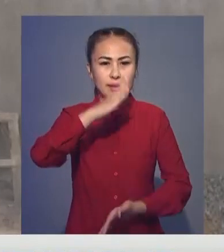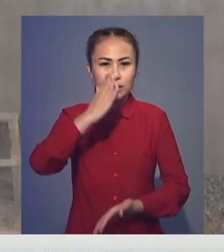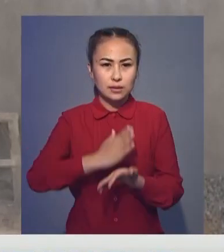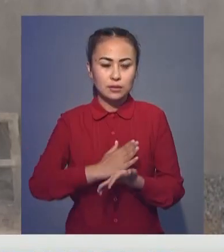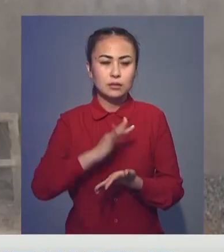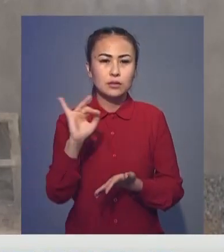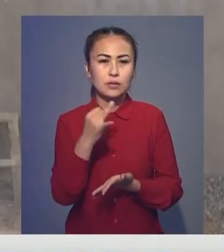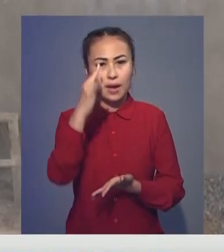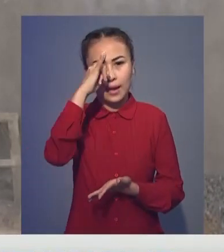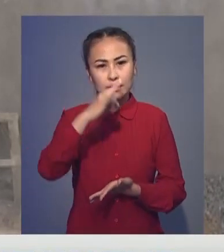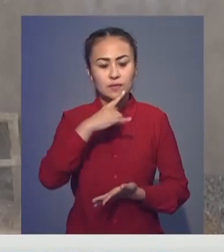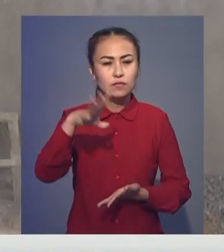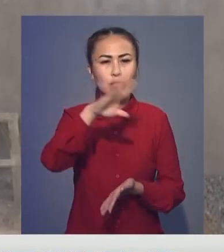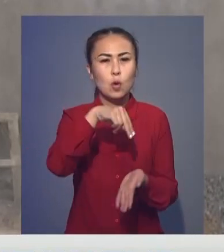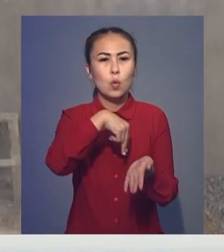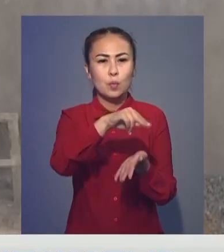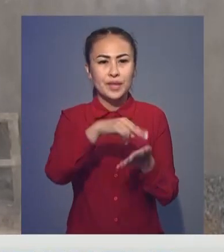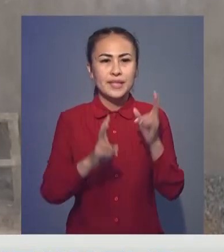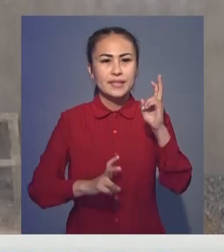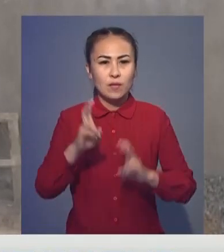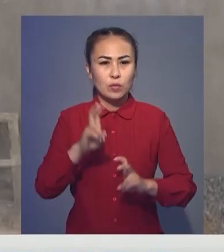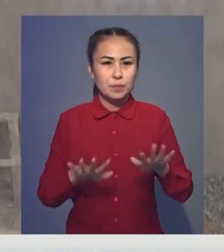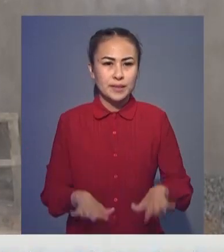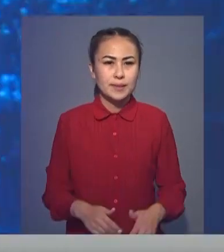Қазақстан нелерінің бәрі алынған заводтарынан осы жерден.